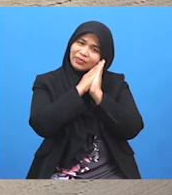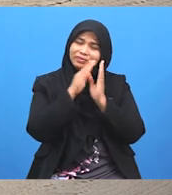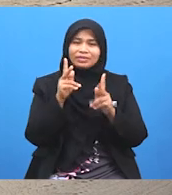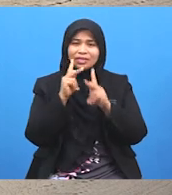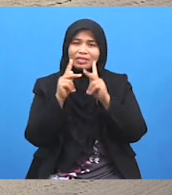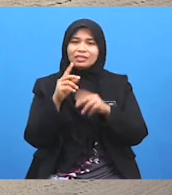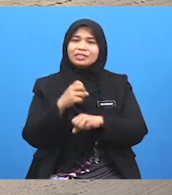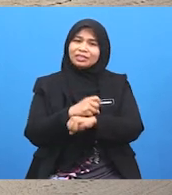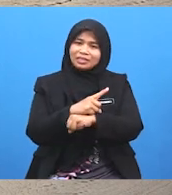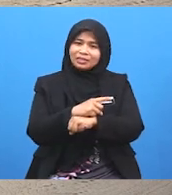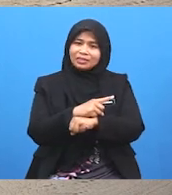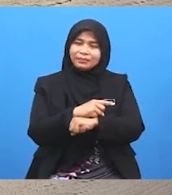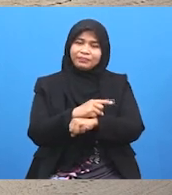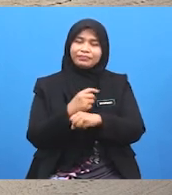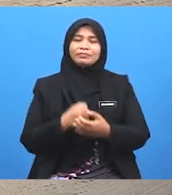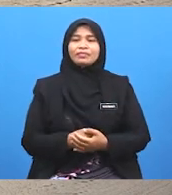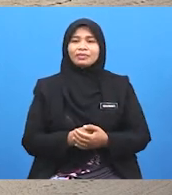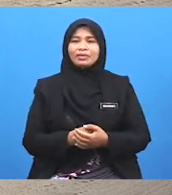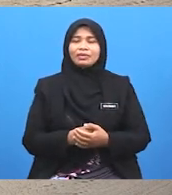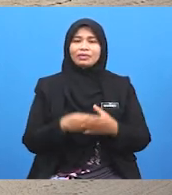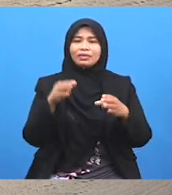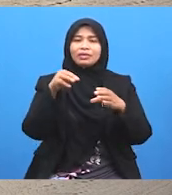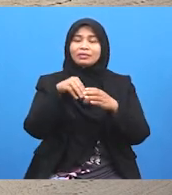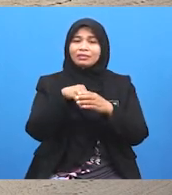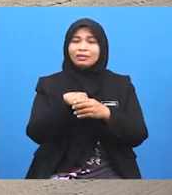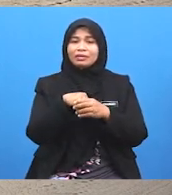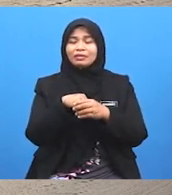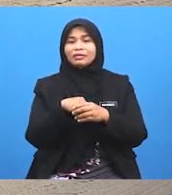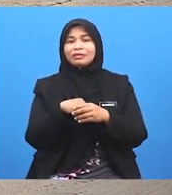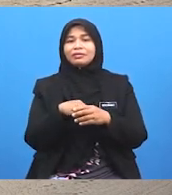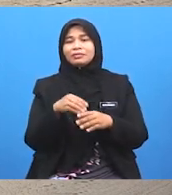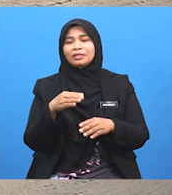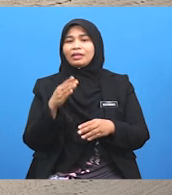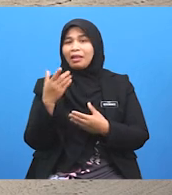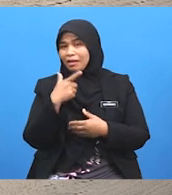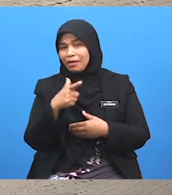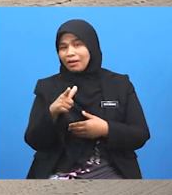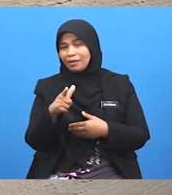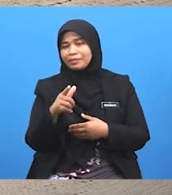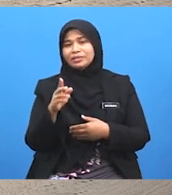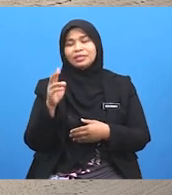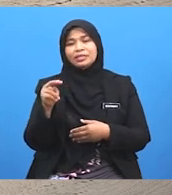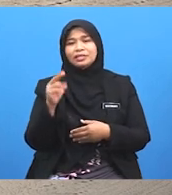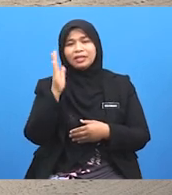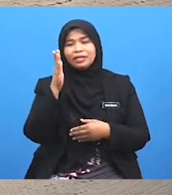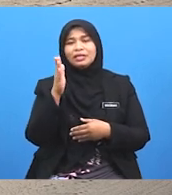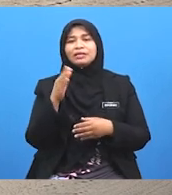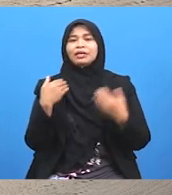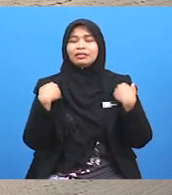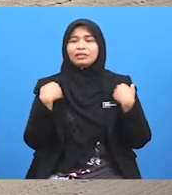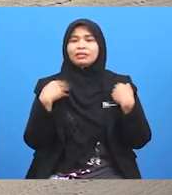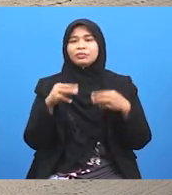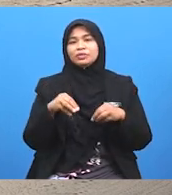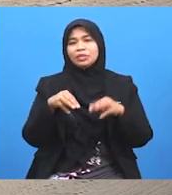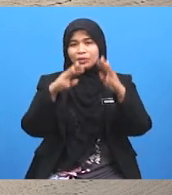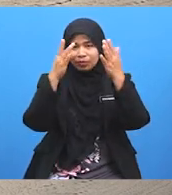kata si belalang. Tidak lama lagi, musim tengkujuh akan tiba. Oleh itu,